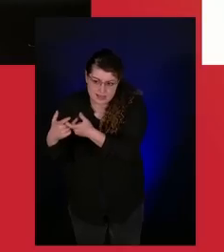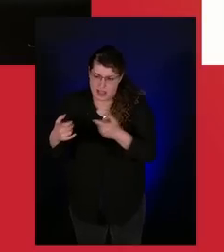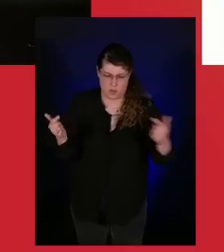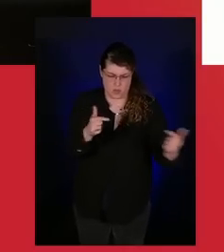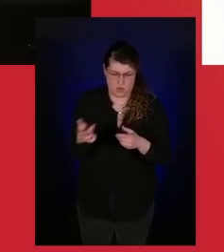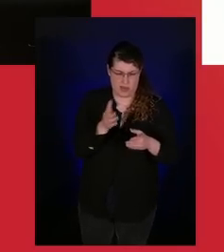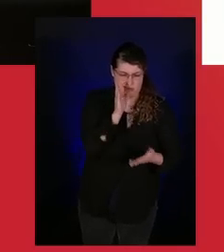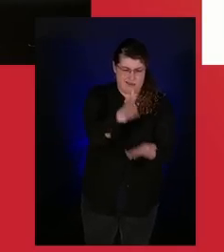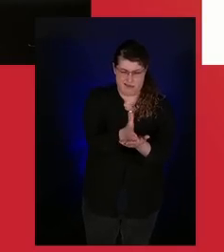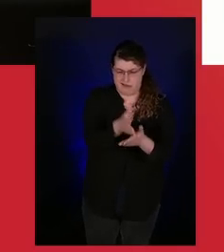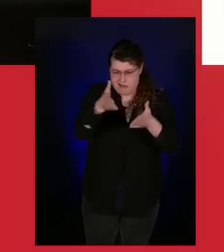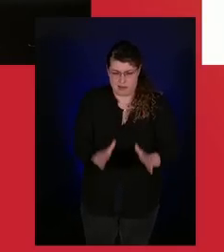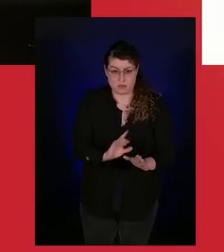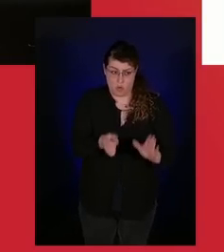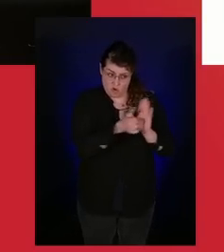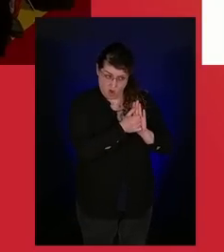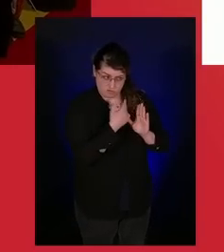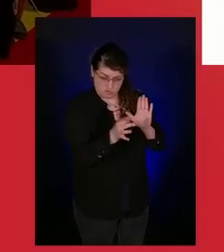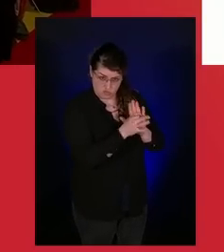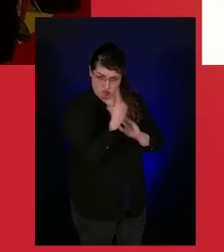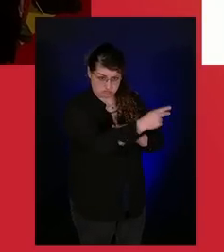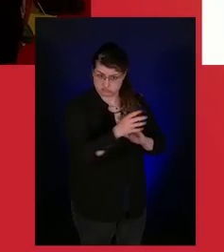ni son rôle, ni sa fonction.